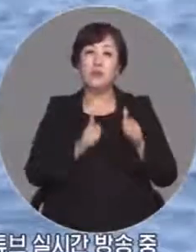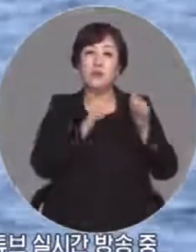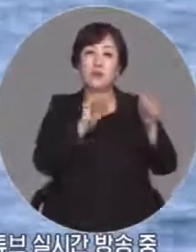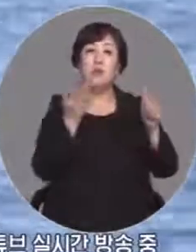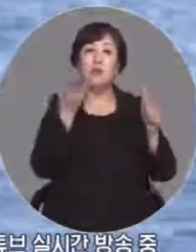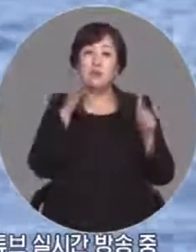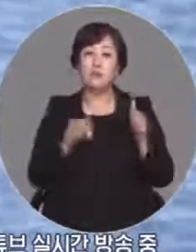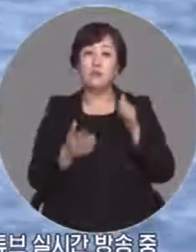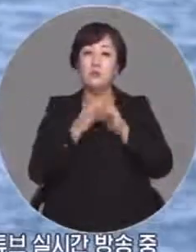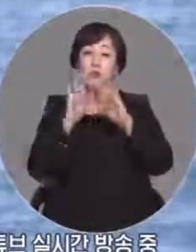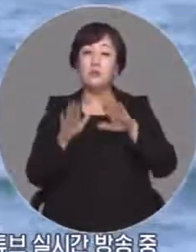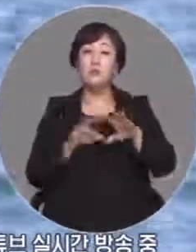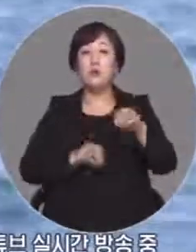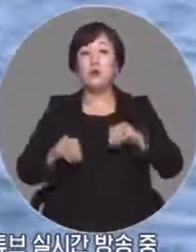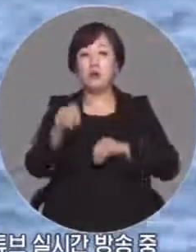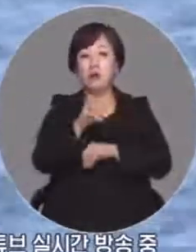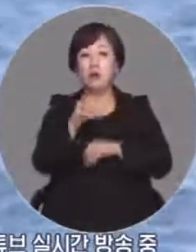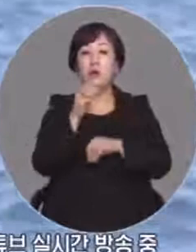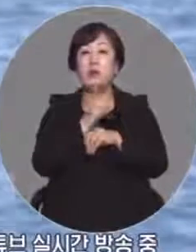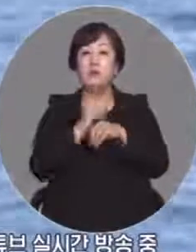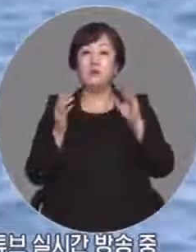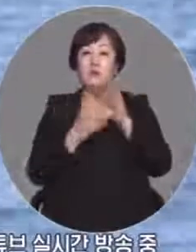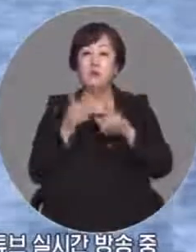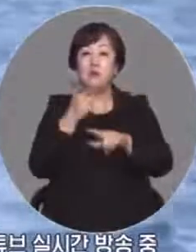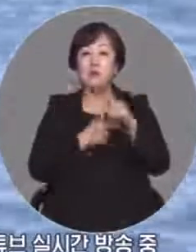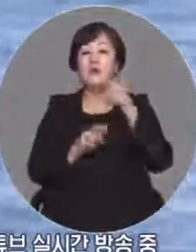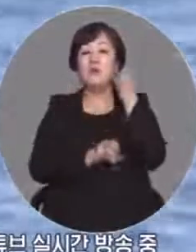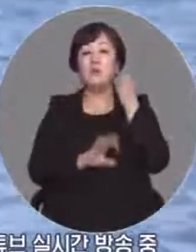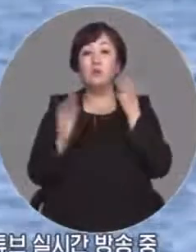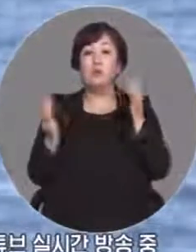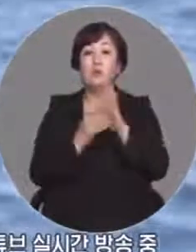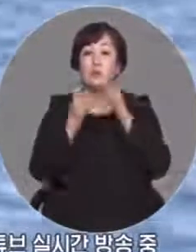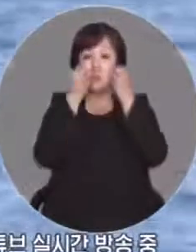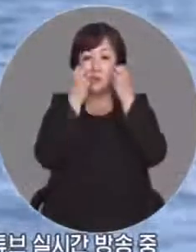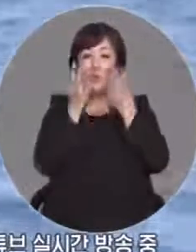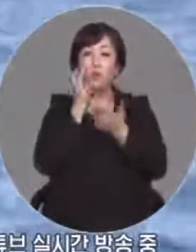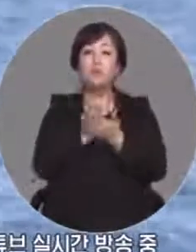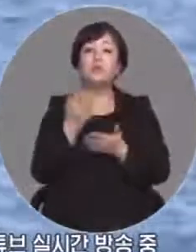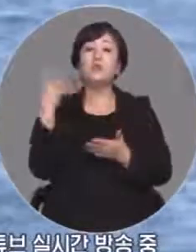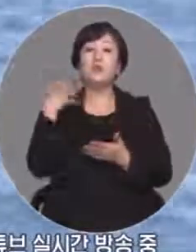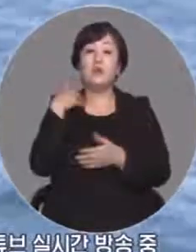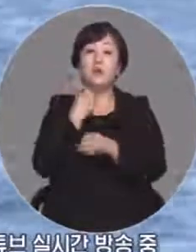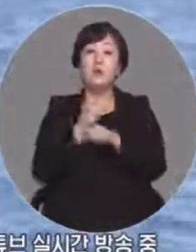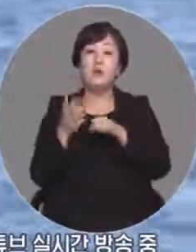조선이 압도적인 기술력을 바탕으로 이제 새로운 규칙 제정대로 그